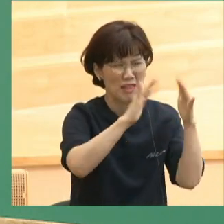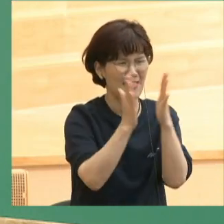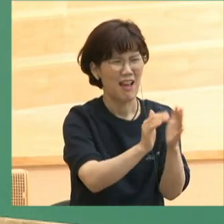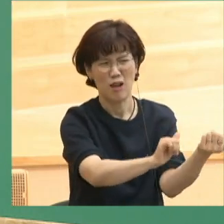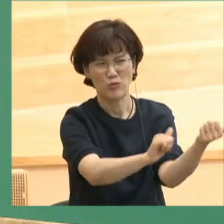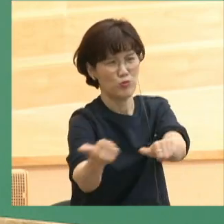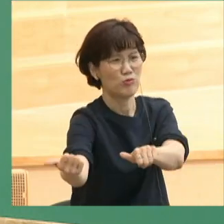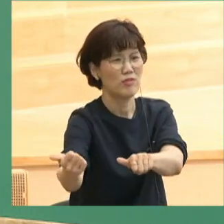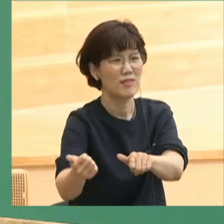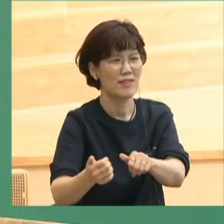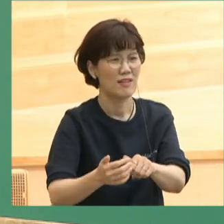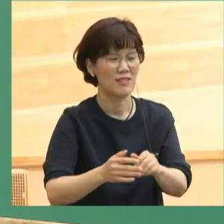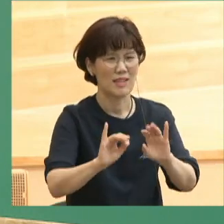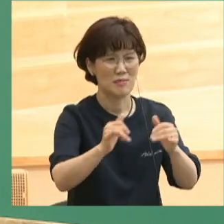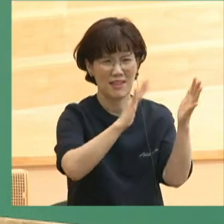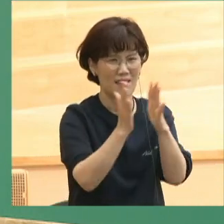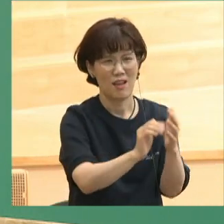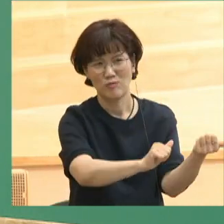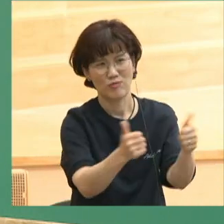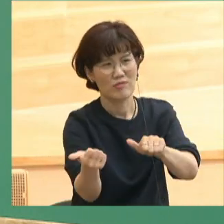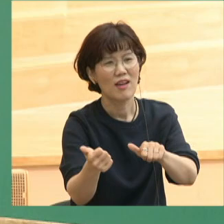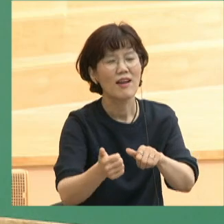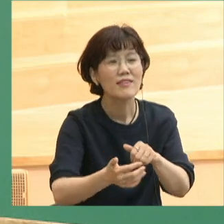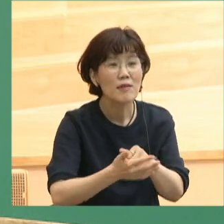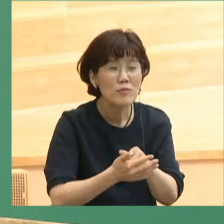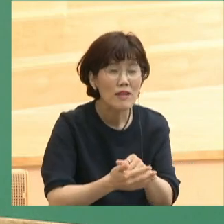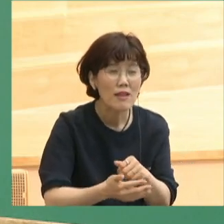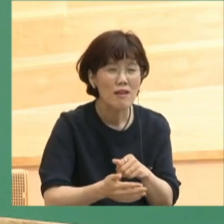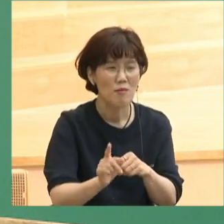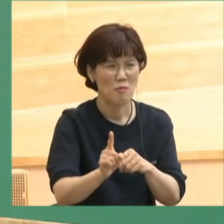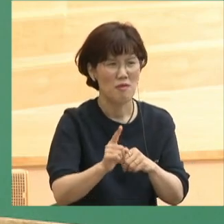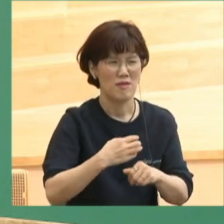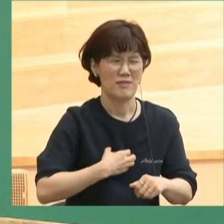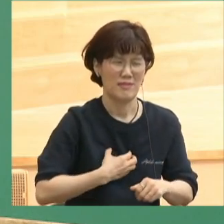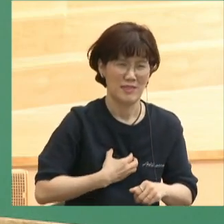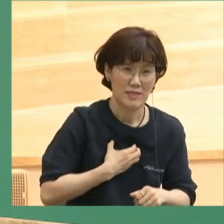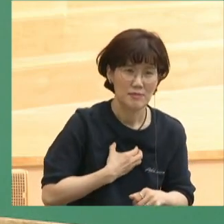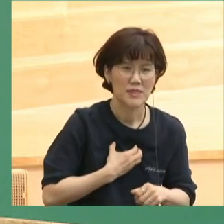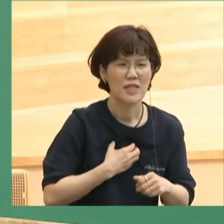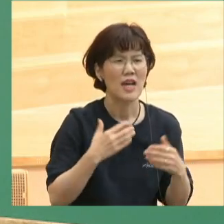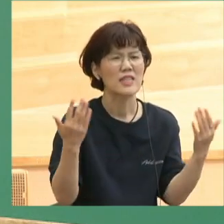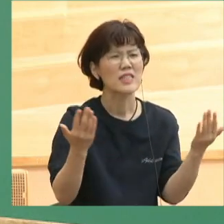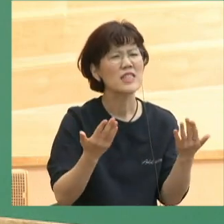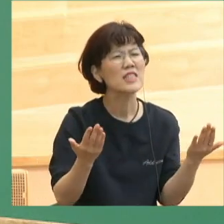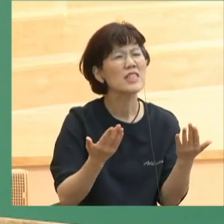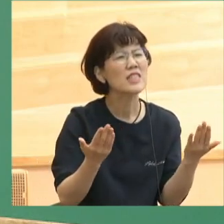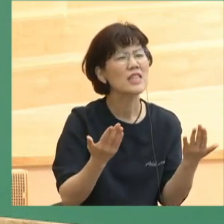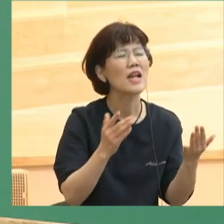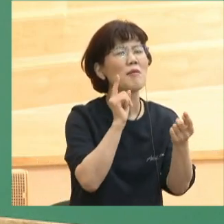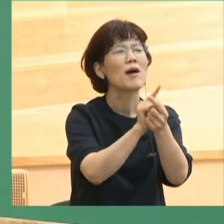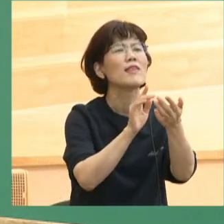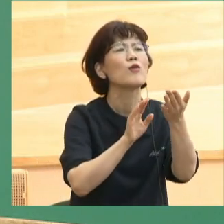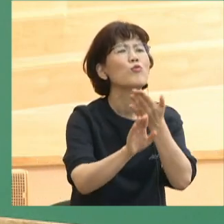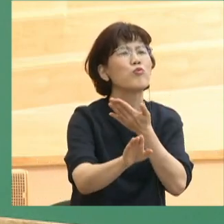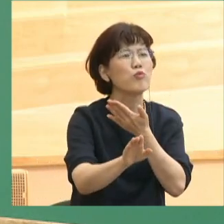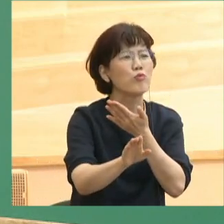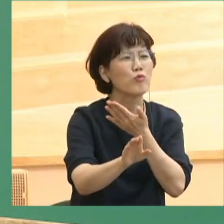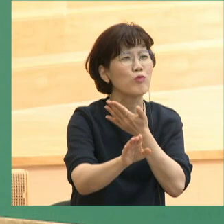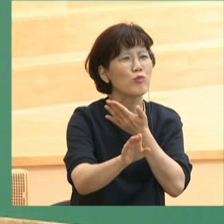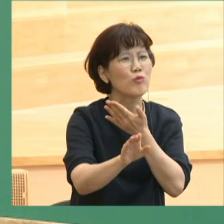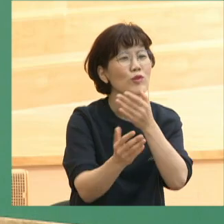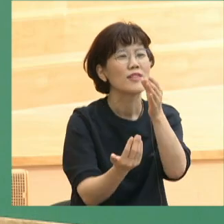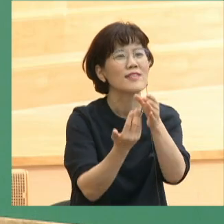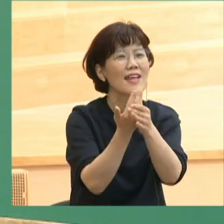죽었습니까? 막 사람들이 죽어나갔잖아요. 완전 끔찍한 일을 겪고 난 이후에 변화된 게 있는데 그게 뭐냐면 집을 지을 때